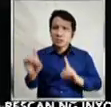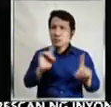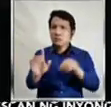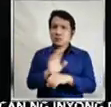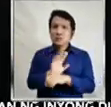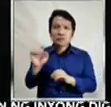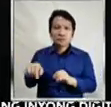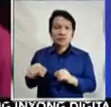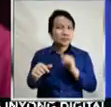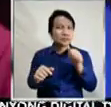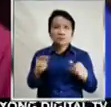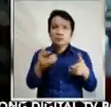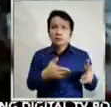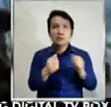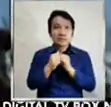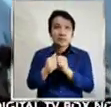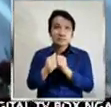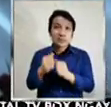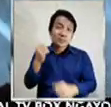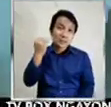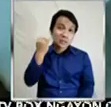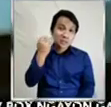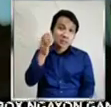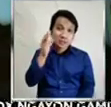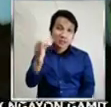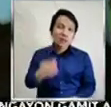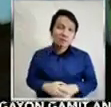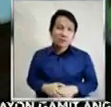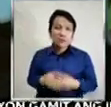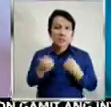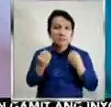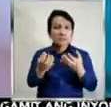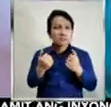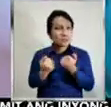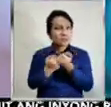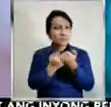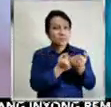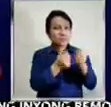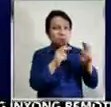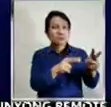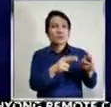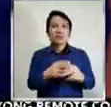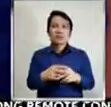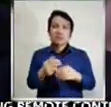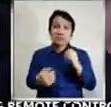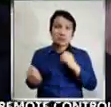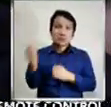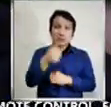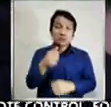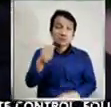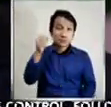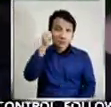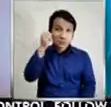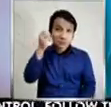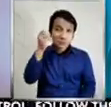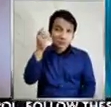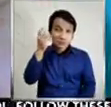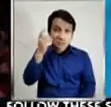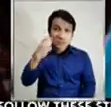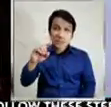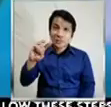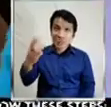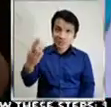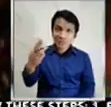Curdy. Marami rin sumusuporta sa top rating series nila ni Sunshine Dizo na ika-anim na utos sa ilang bansa sa Latin